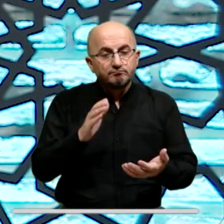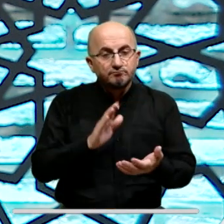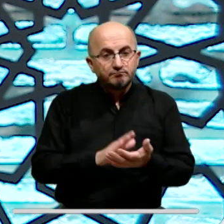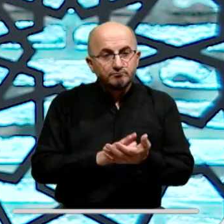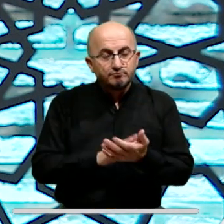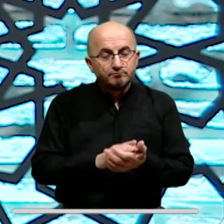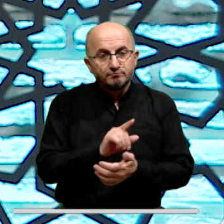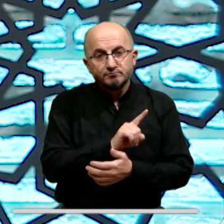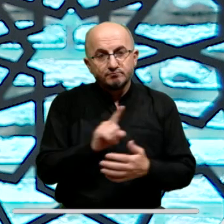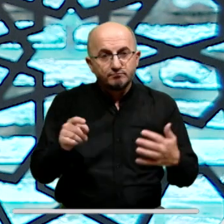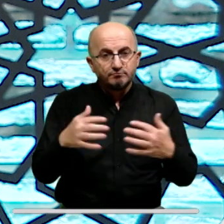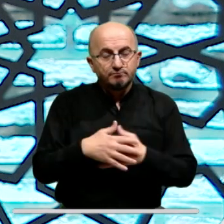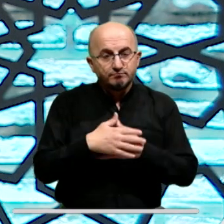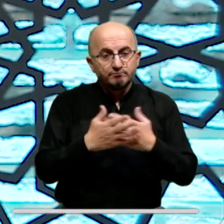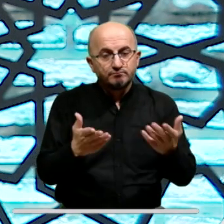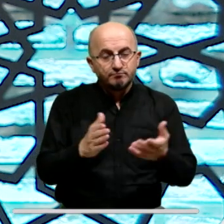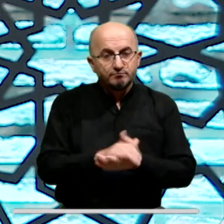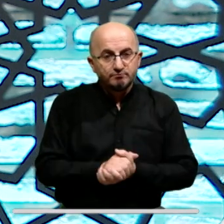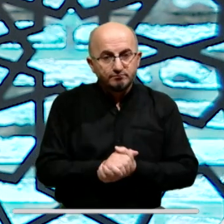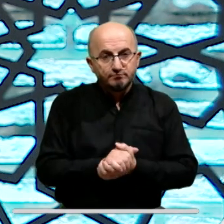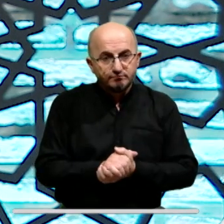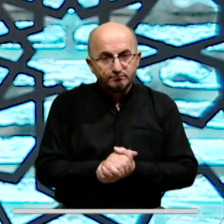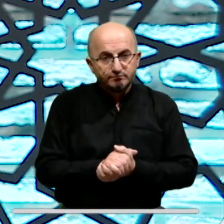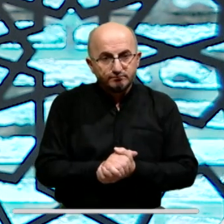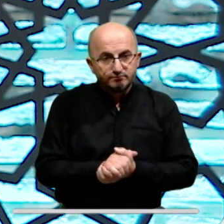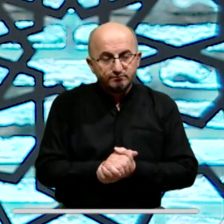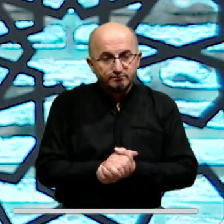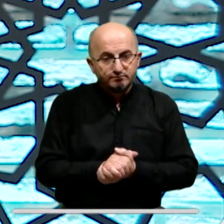Hayırlı akşamlar. Allah razı olsun. Hocam bir